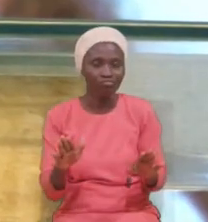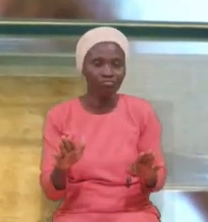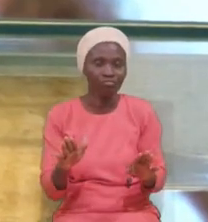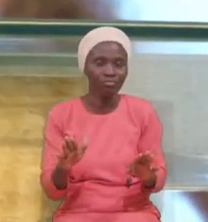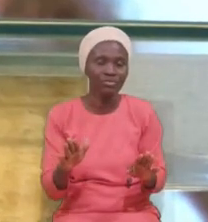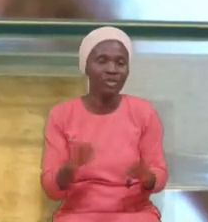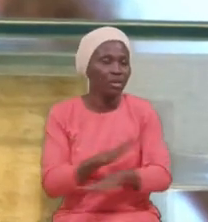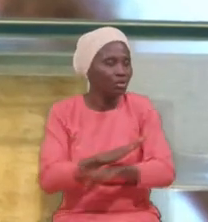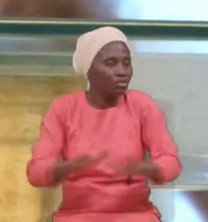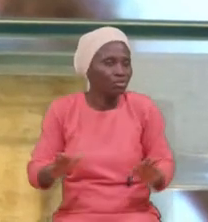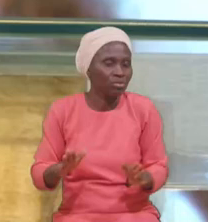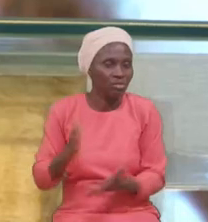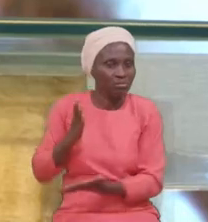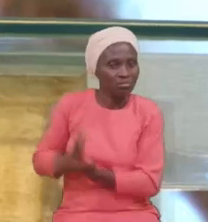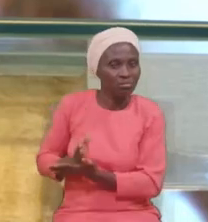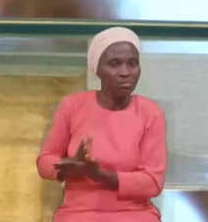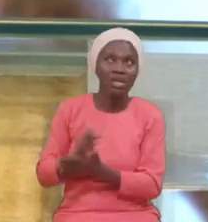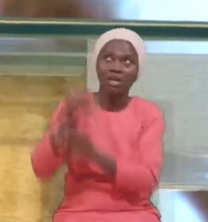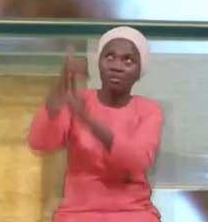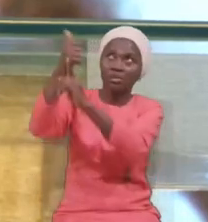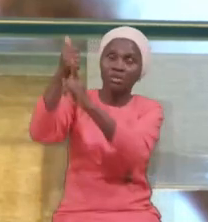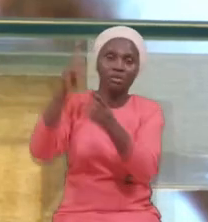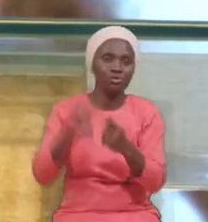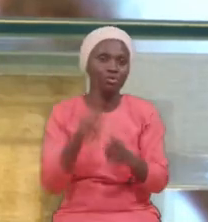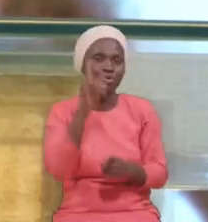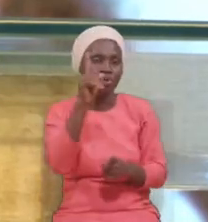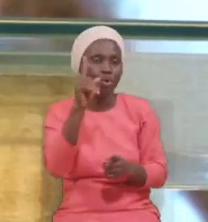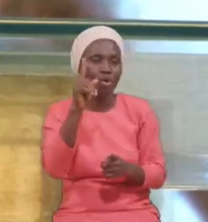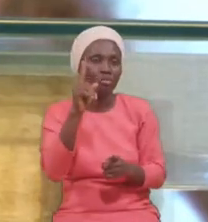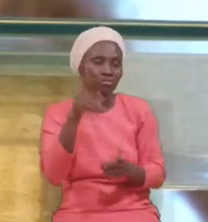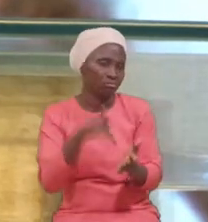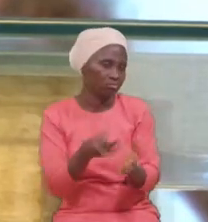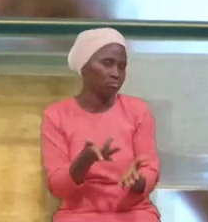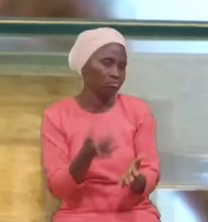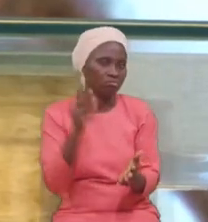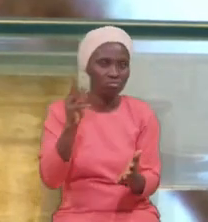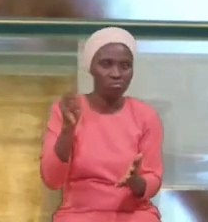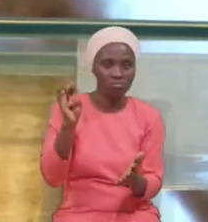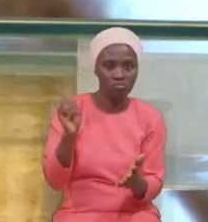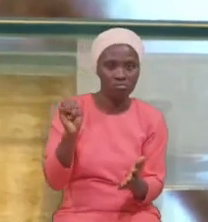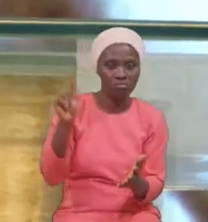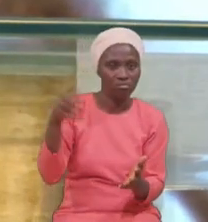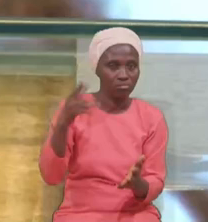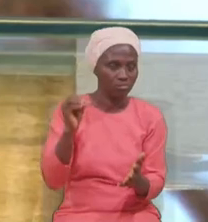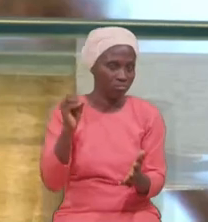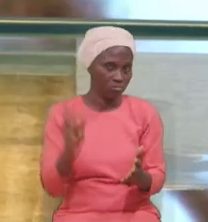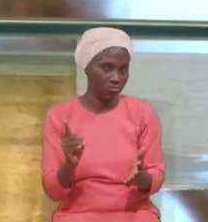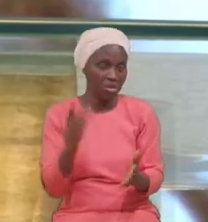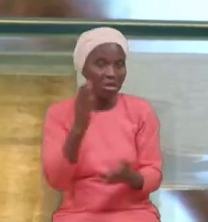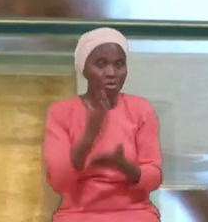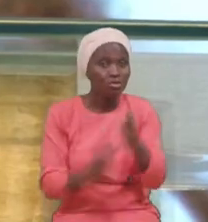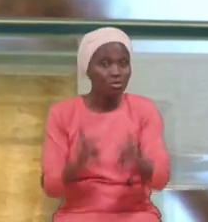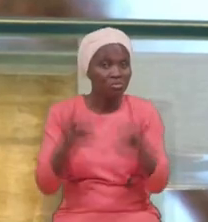Jésus ne se limite pas à une méthode. Il y a des gens qui ne comprennent pas comment